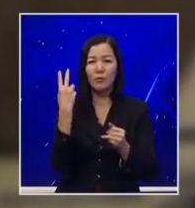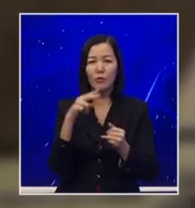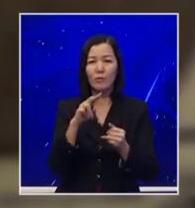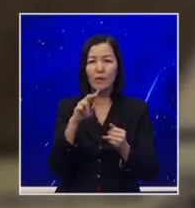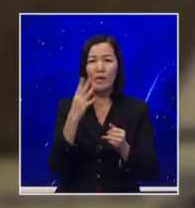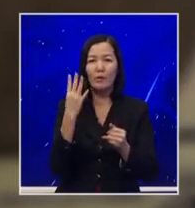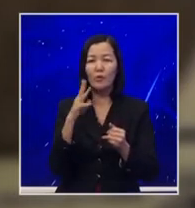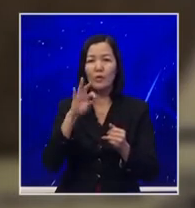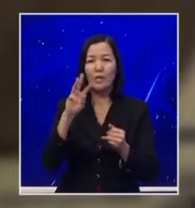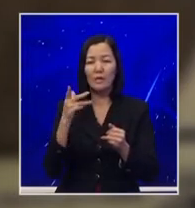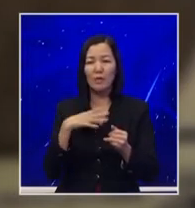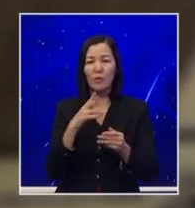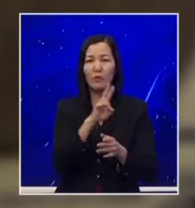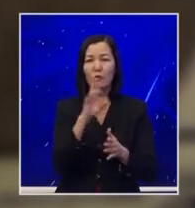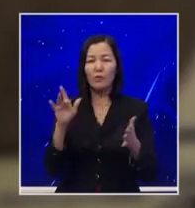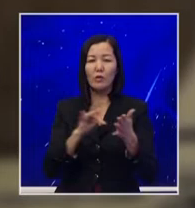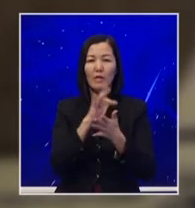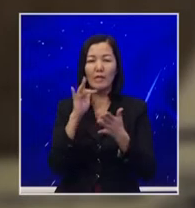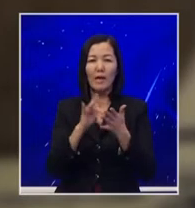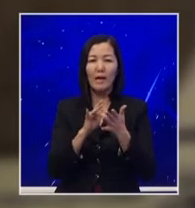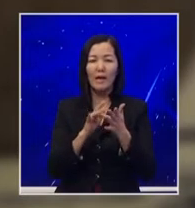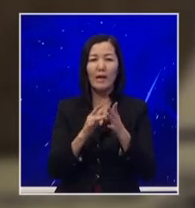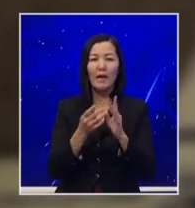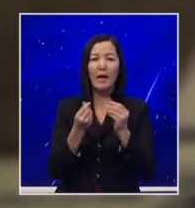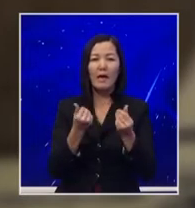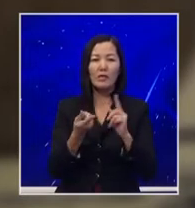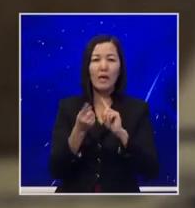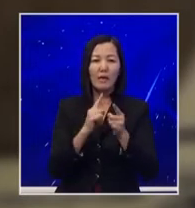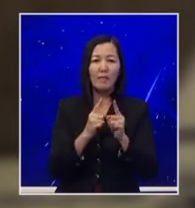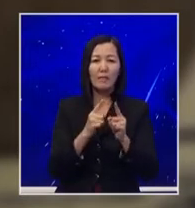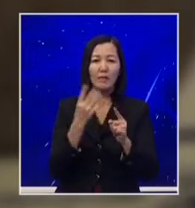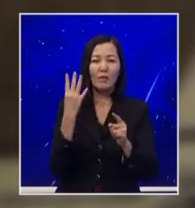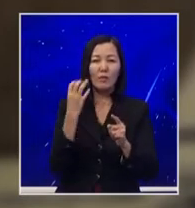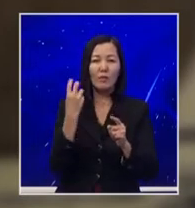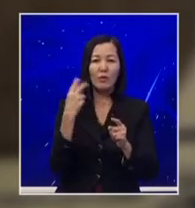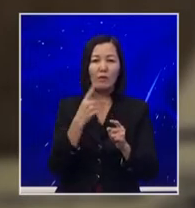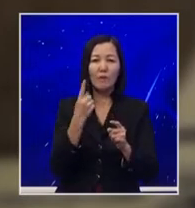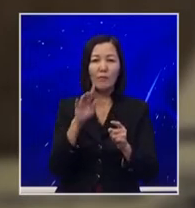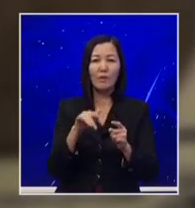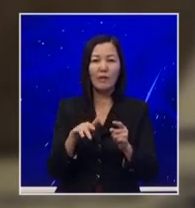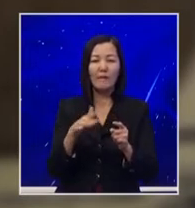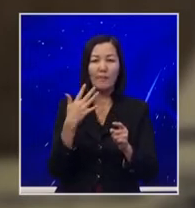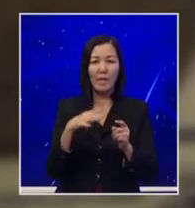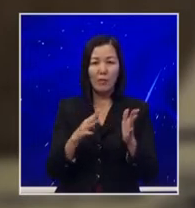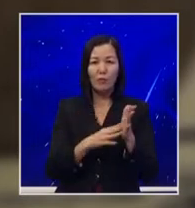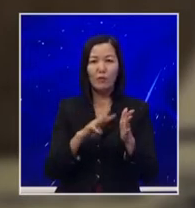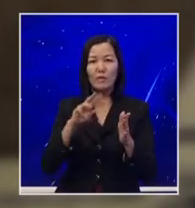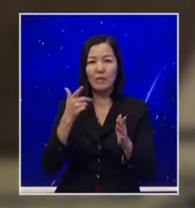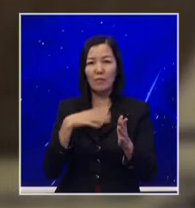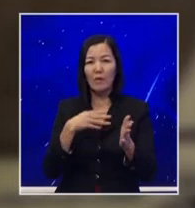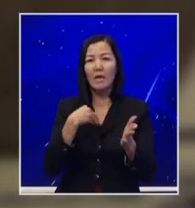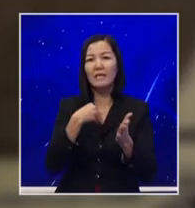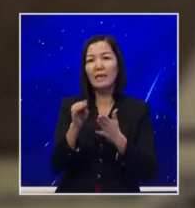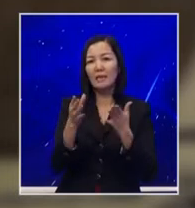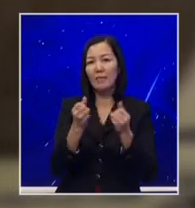420,04 теңге. Нұрсұлтандағы ақша айырбастау пункттерінде доллар 421,59 теңгеге сатып алып жатыр, сату